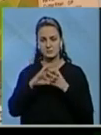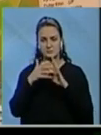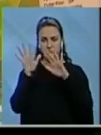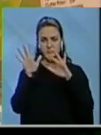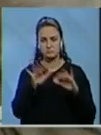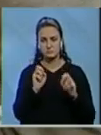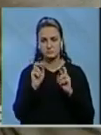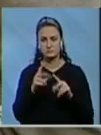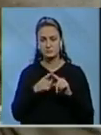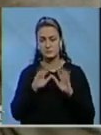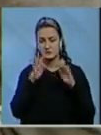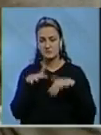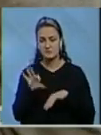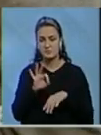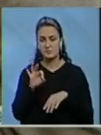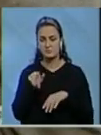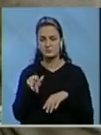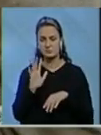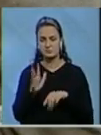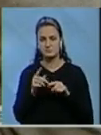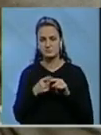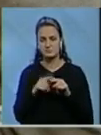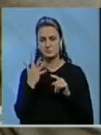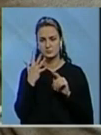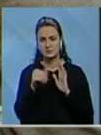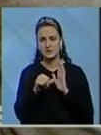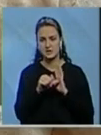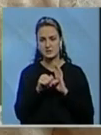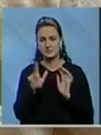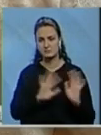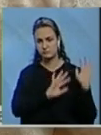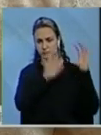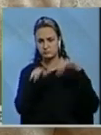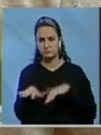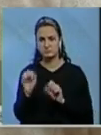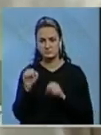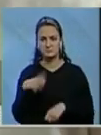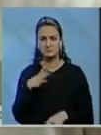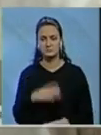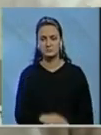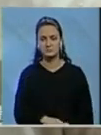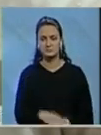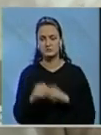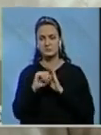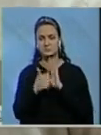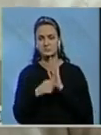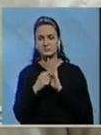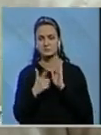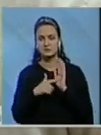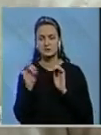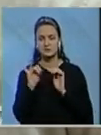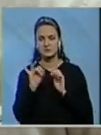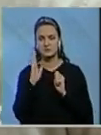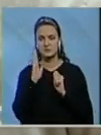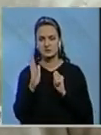ზღვას. სინოპტიკოსების ვარაუდით მოსალოდნელია 5-6 ბალიანი შტორმი. 16-17 იანვარს საქართველოში